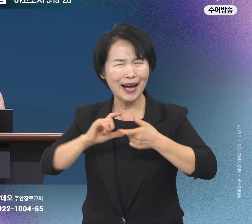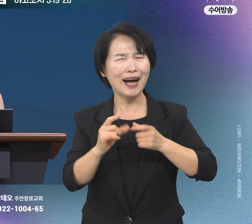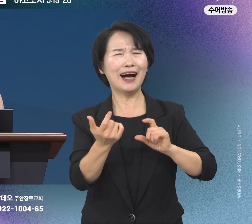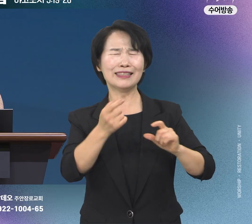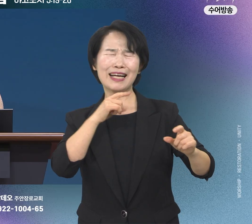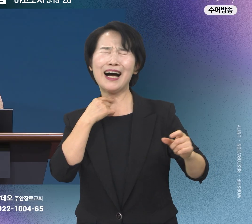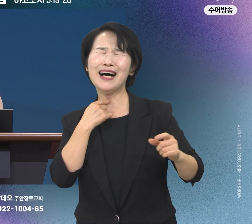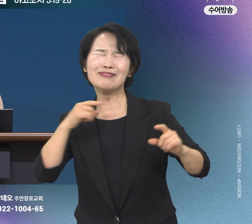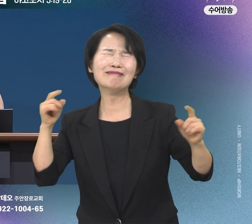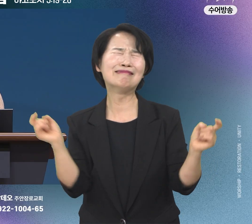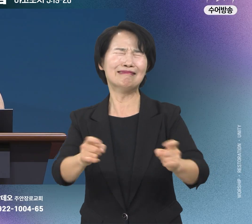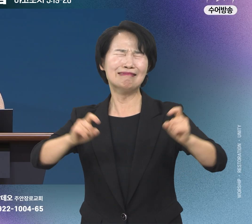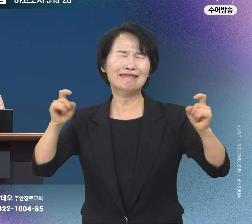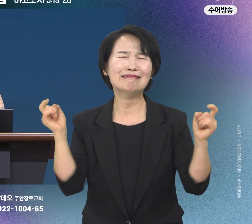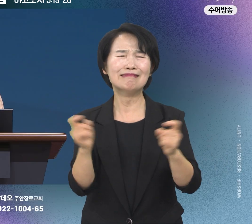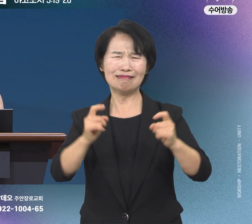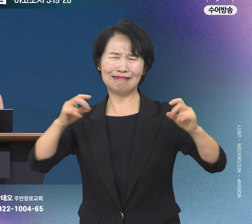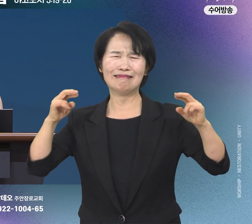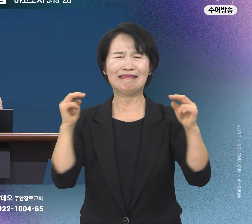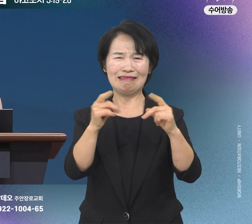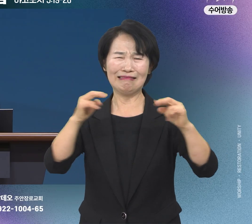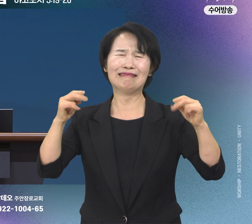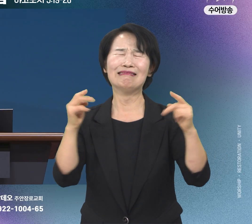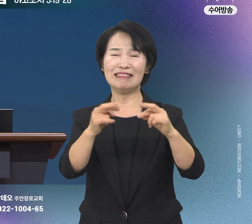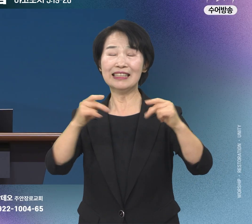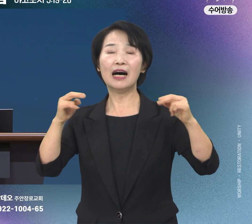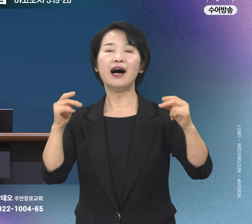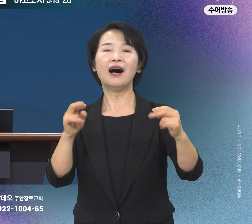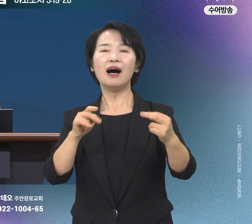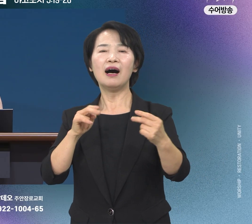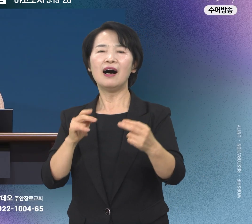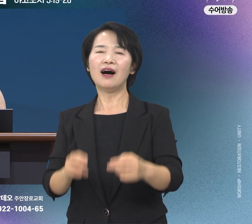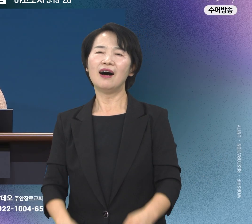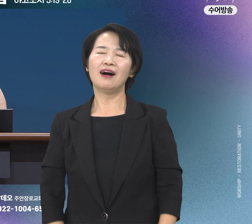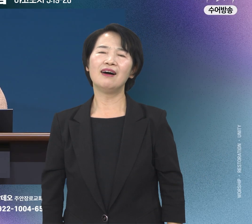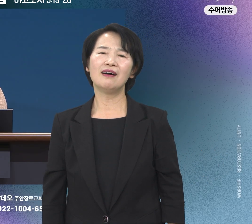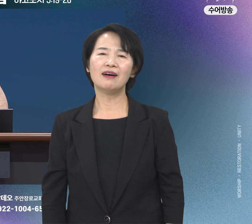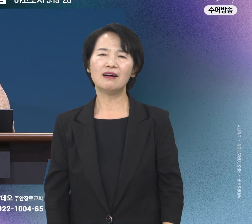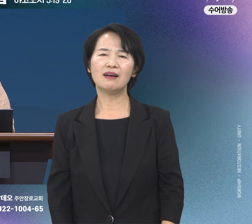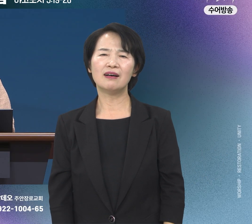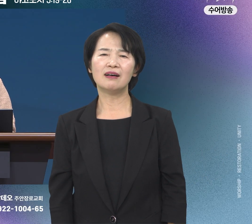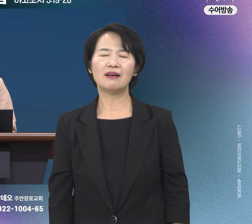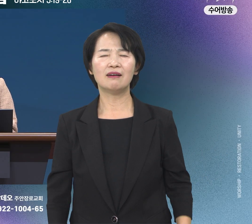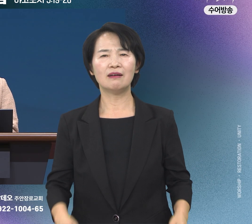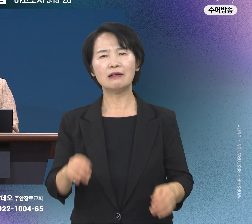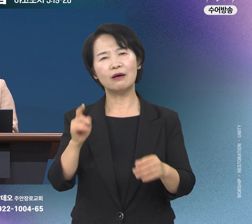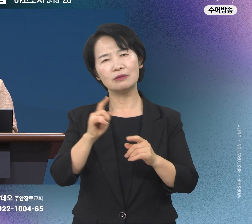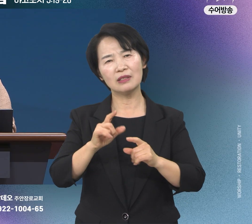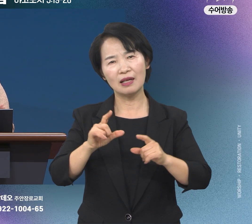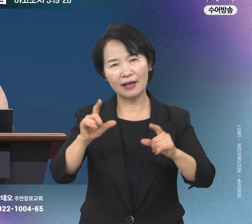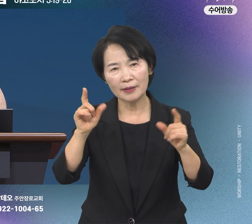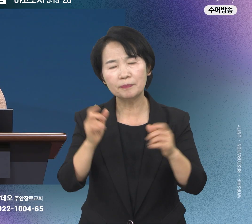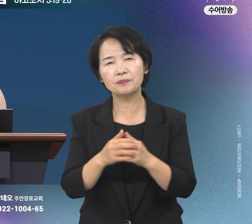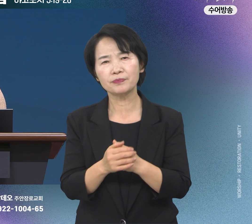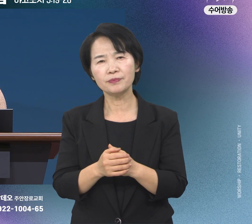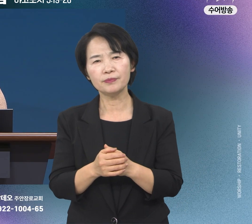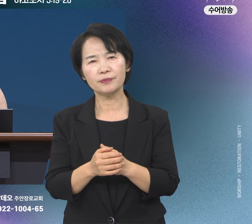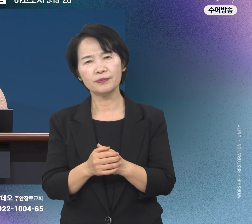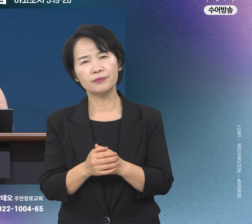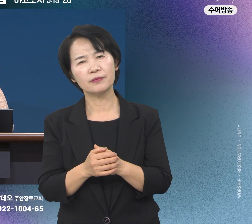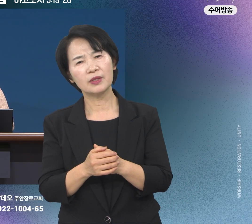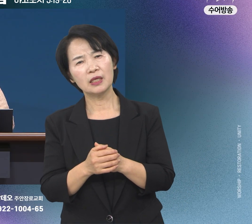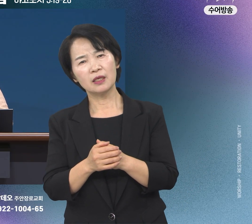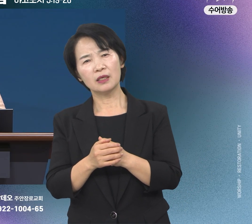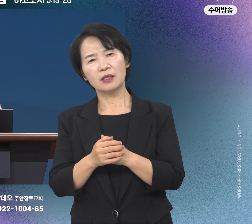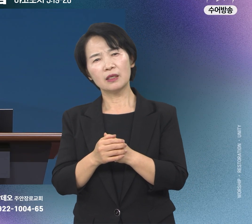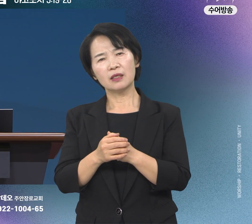가고 젠틀하게도 했다가 어떤 여러 가지 방법으로 오고 갔습니다. 그러던 어느 날 이제 설득이 되는